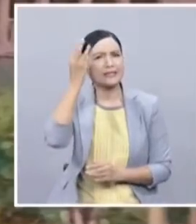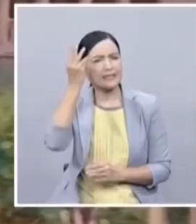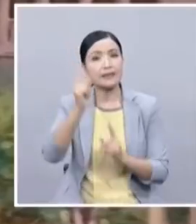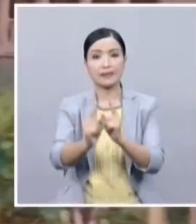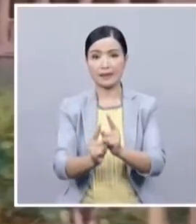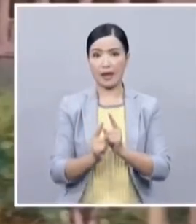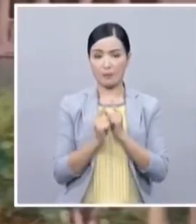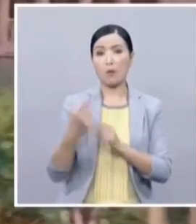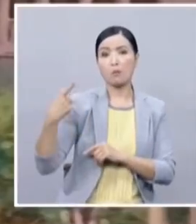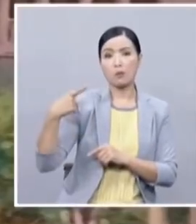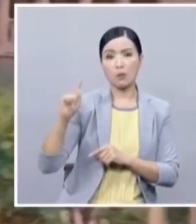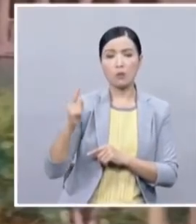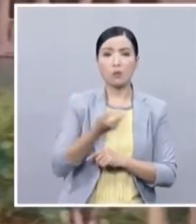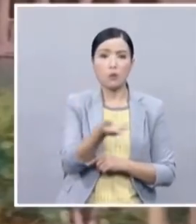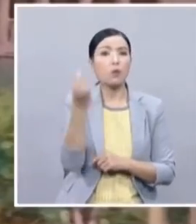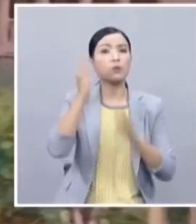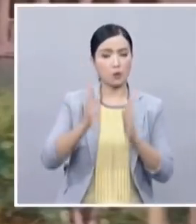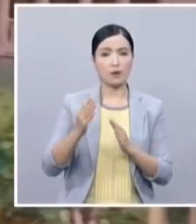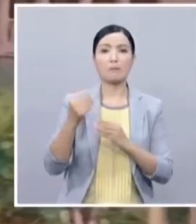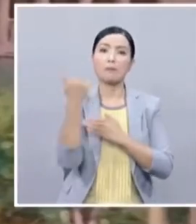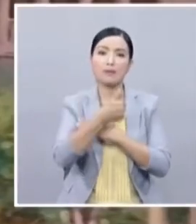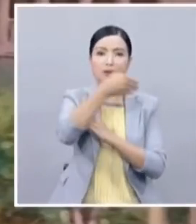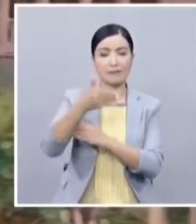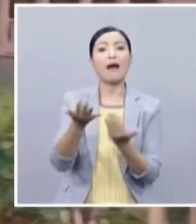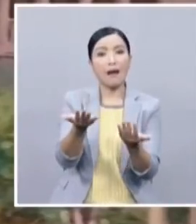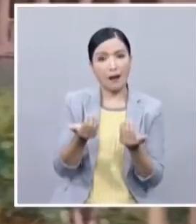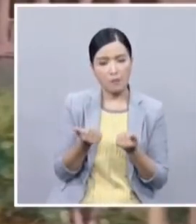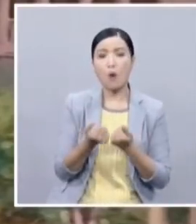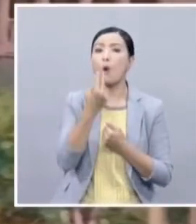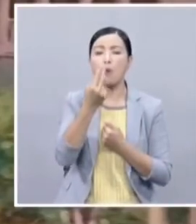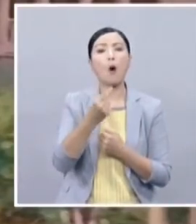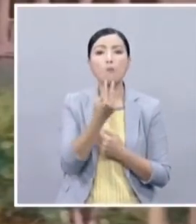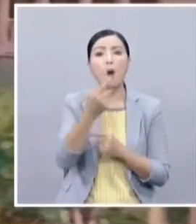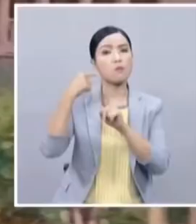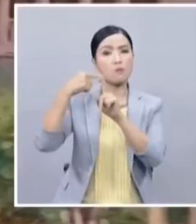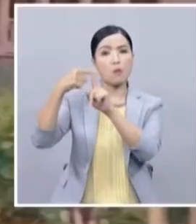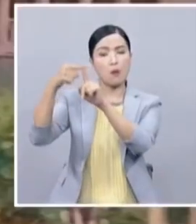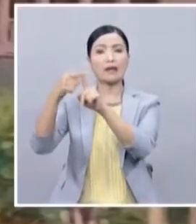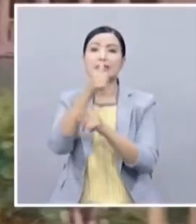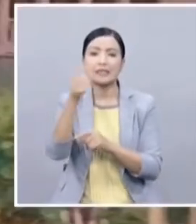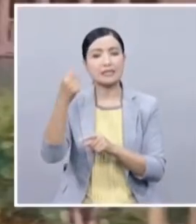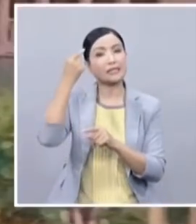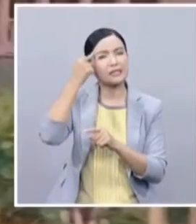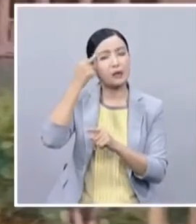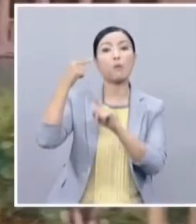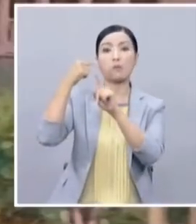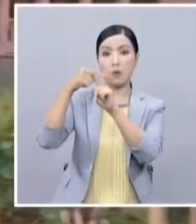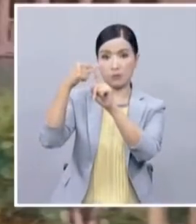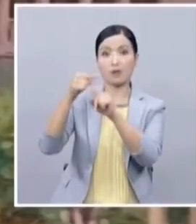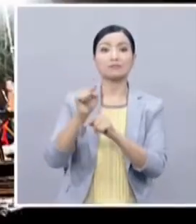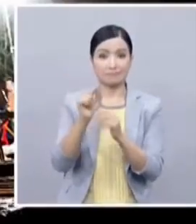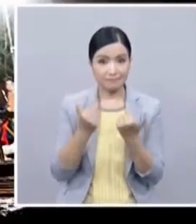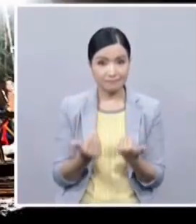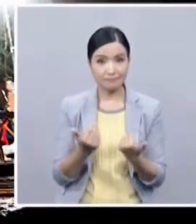ประโยชน์ที่เราทุกคนและประเทศชาติจะได้รับจากการมองโลกในแง่ดีหรือที่เรียกว่าคิดบวกกับเหตุการ